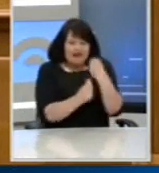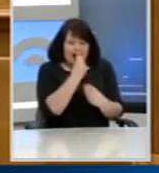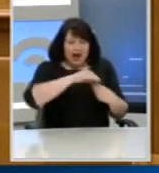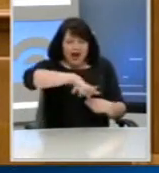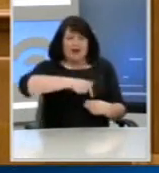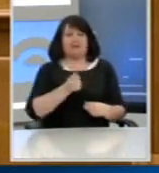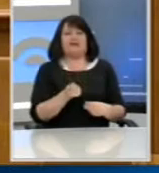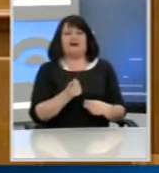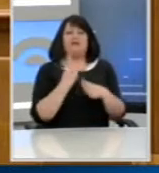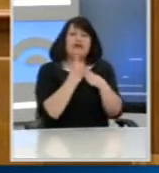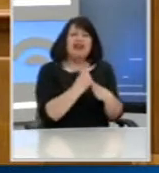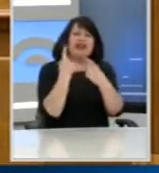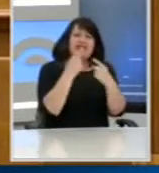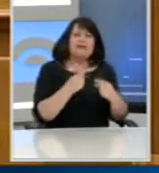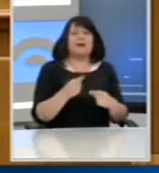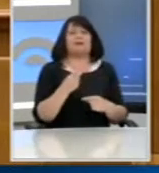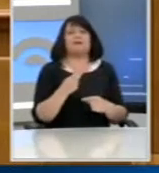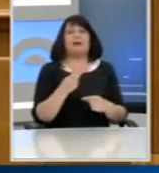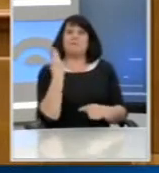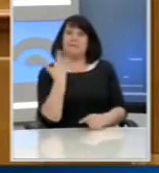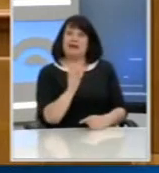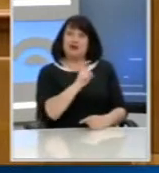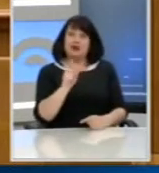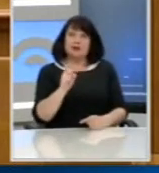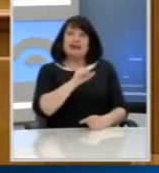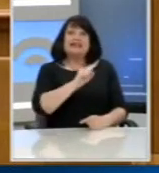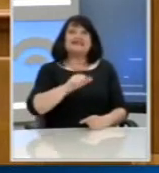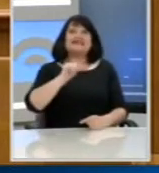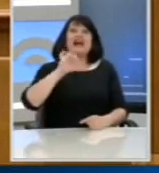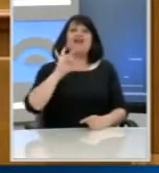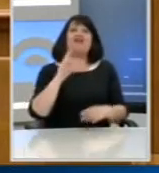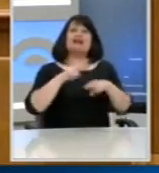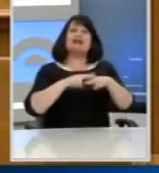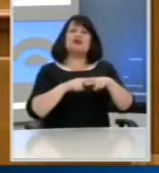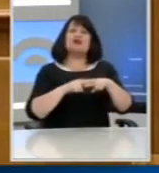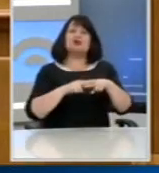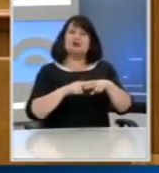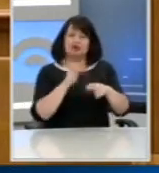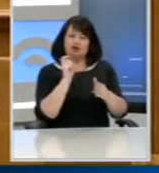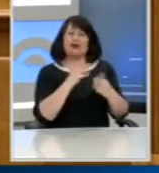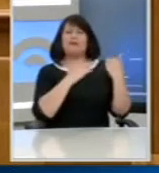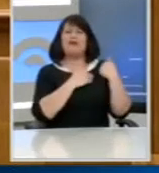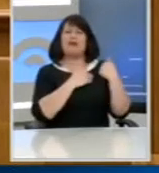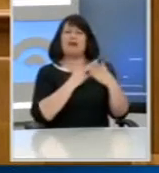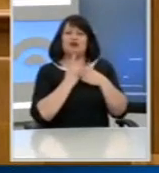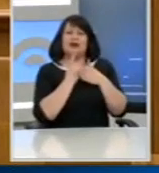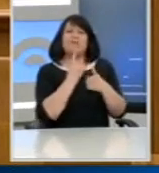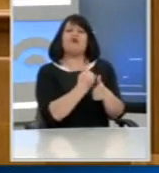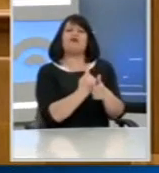από τον ελληνικό λαό, 500 εκατομμύρια που πήρε ο Σάφα είναι το σύνολο των